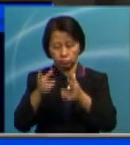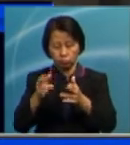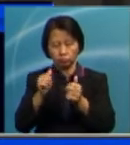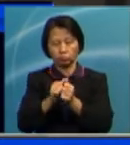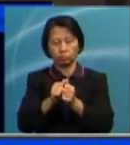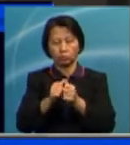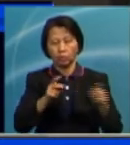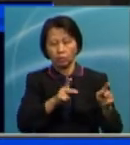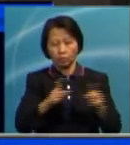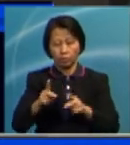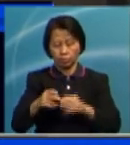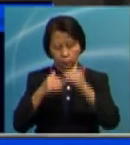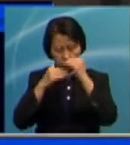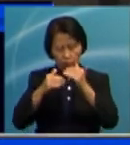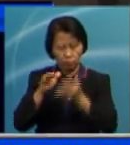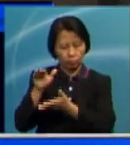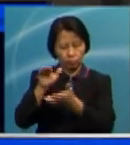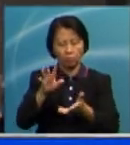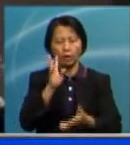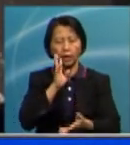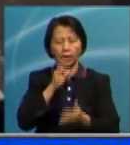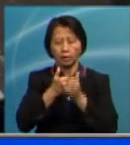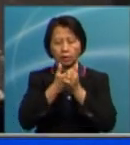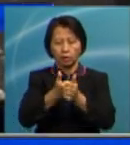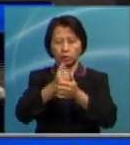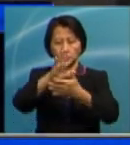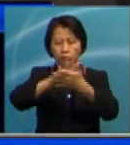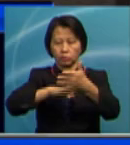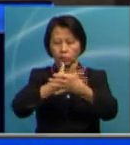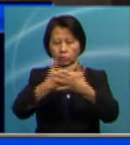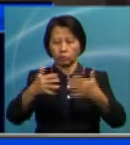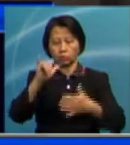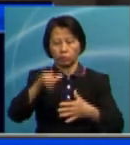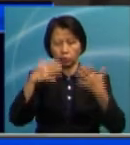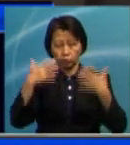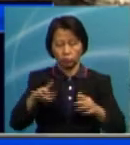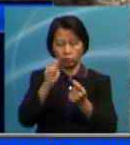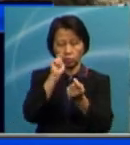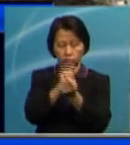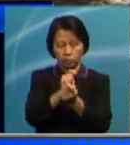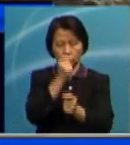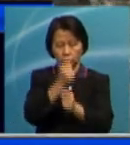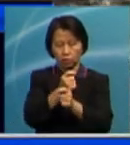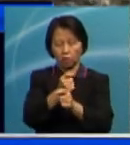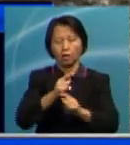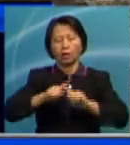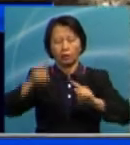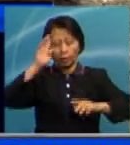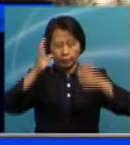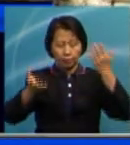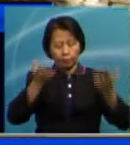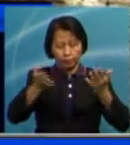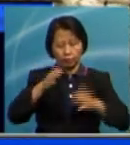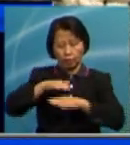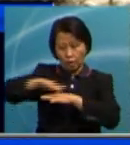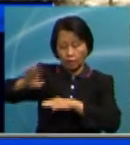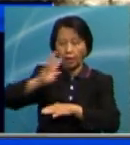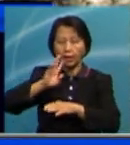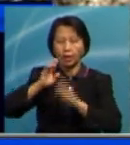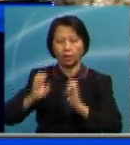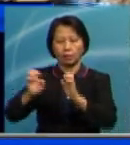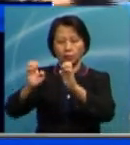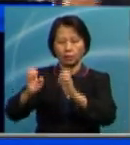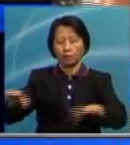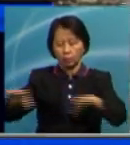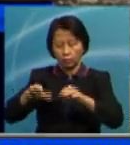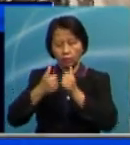merupakan pelan yang menghadkan bekalan air mengikut jadual yang ditetapkan bagaimanapun pertimbangan untuk menghantar bekalan air kecemasan